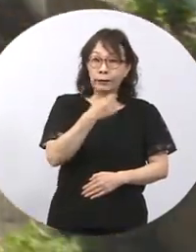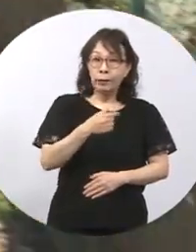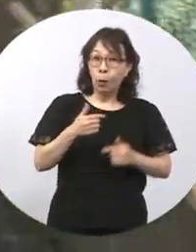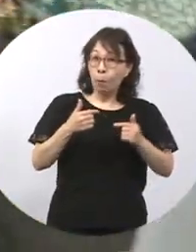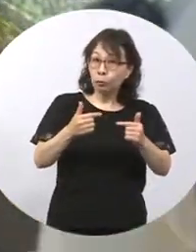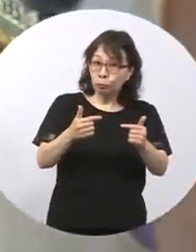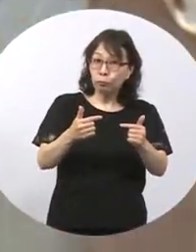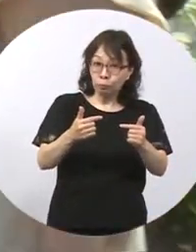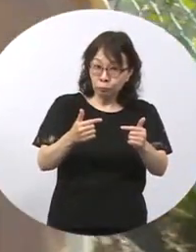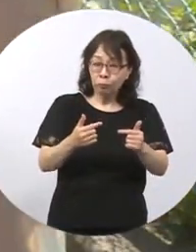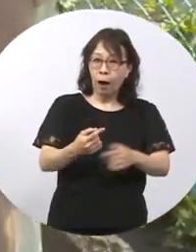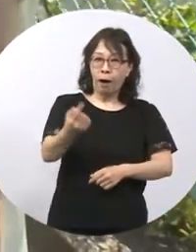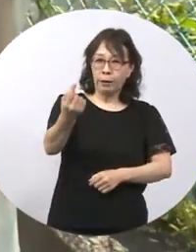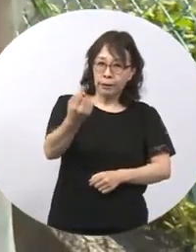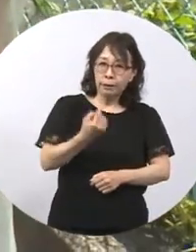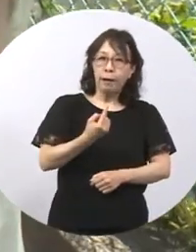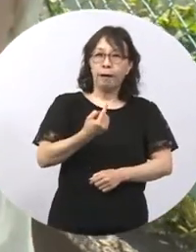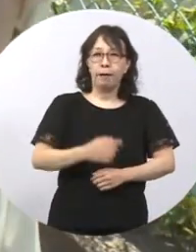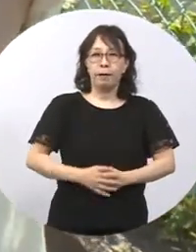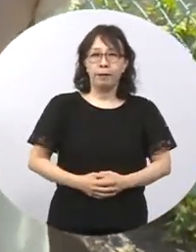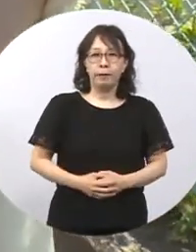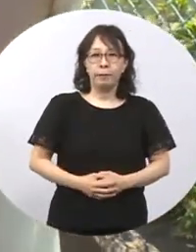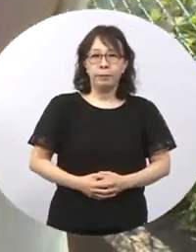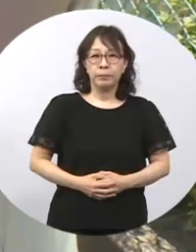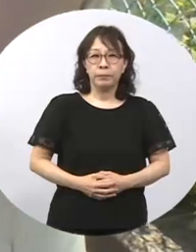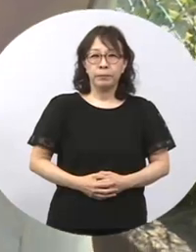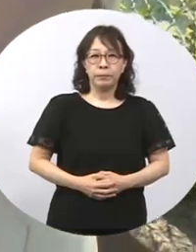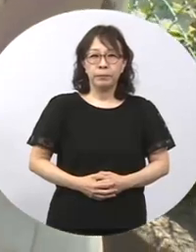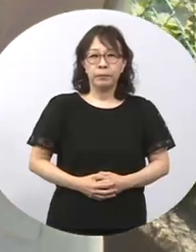ね。来ました、来ました。